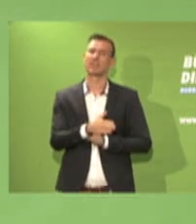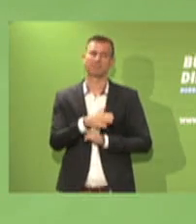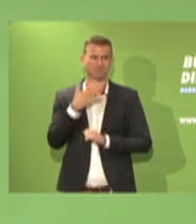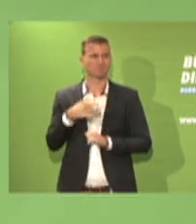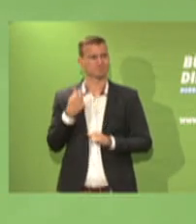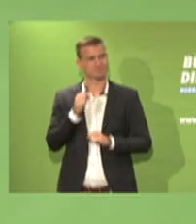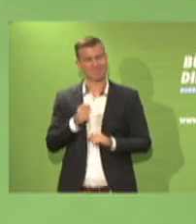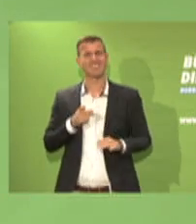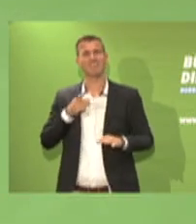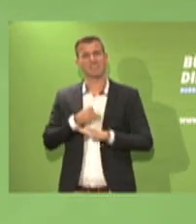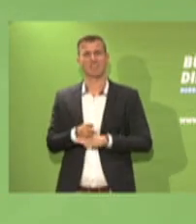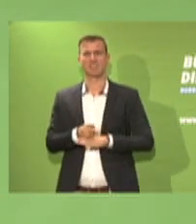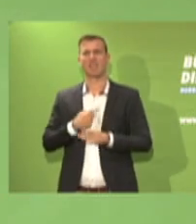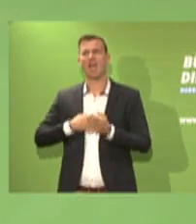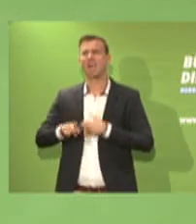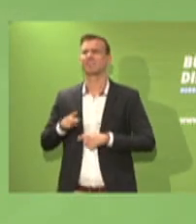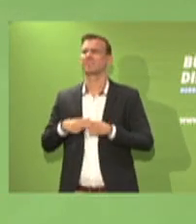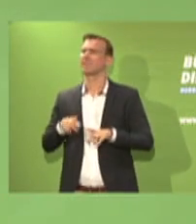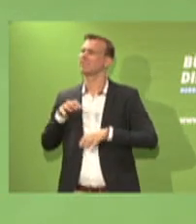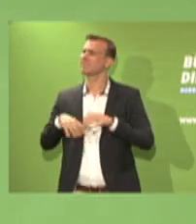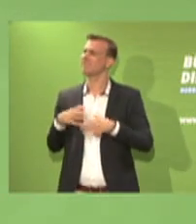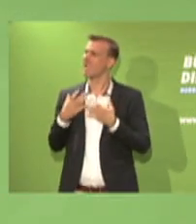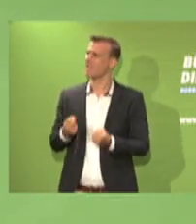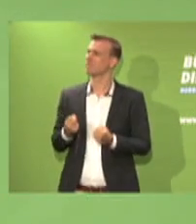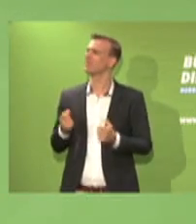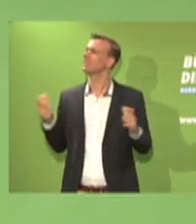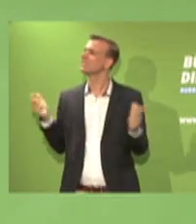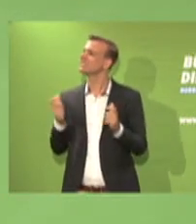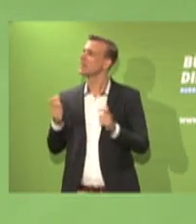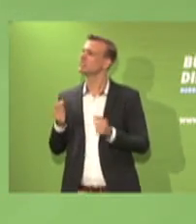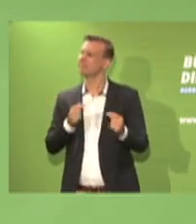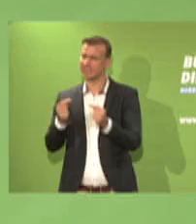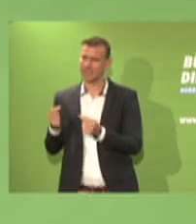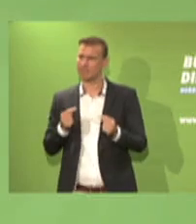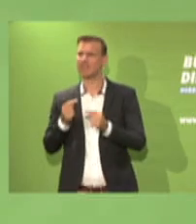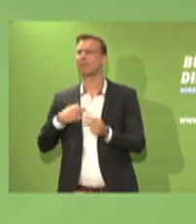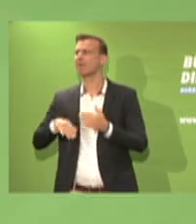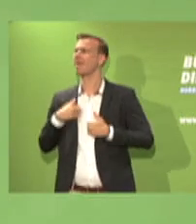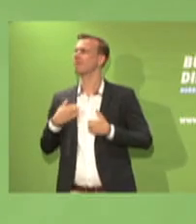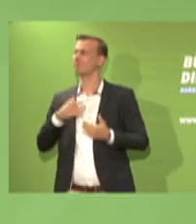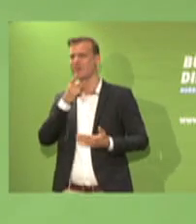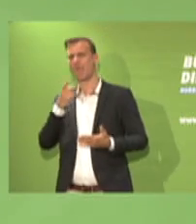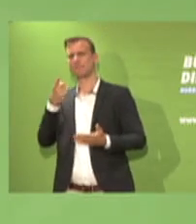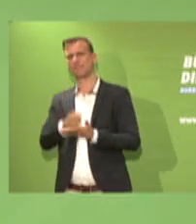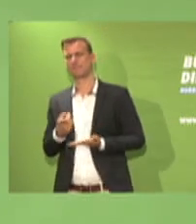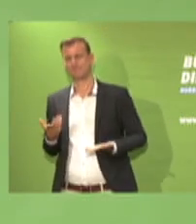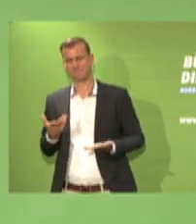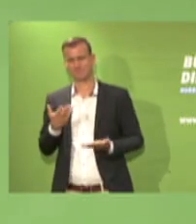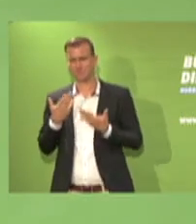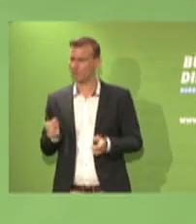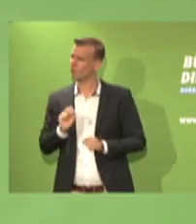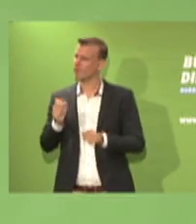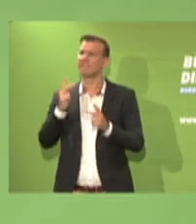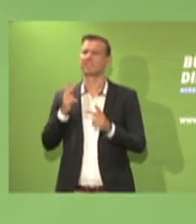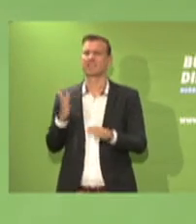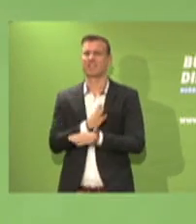für den ländlichen Raum, eine andere Tierhaltung, die gesellschaftliche Debatte von vorne zu diktieren. Ich denke, das ist entscheidend für uns